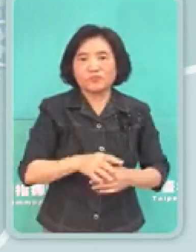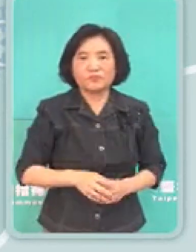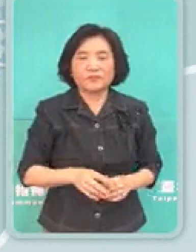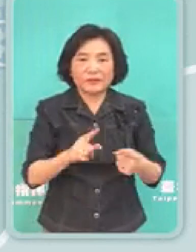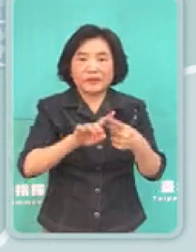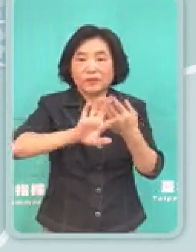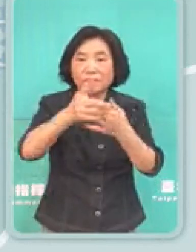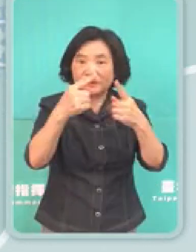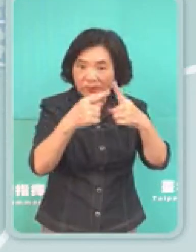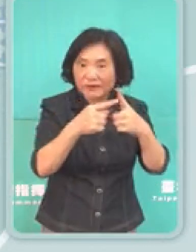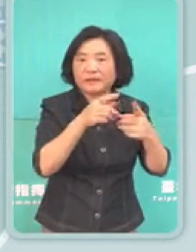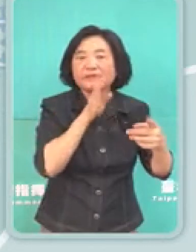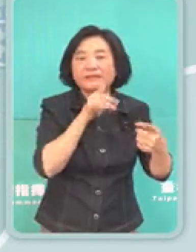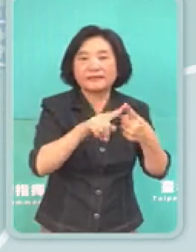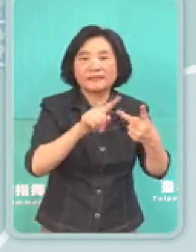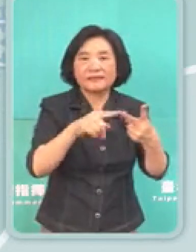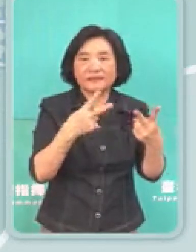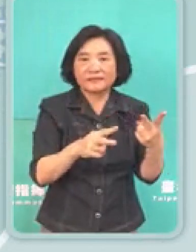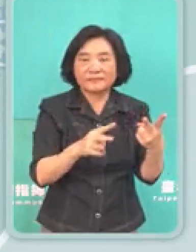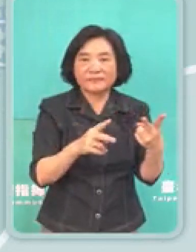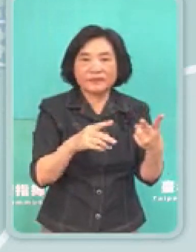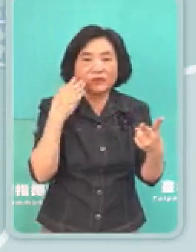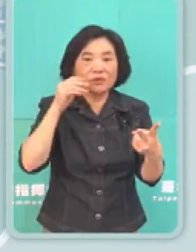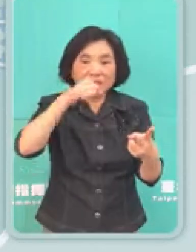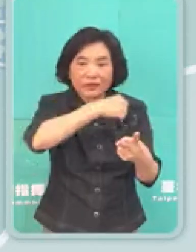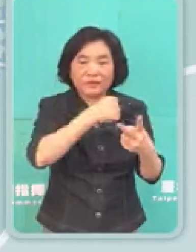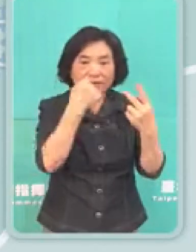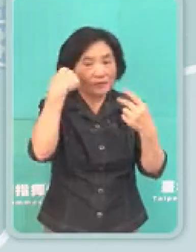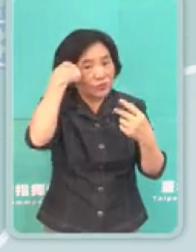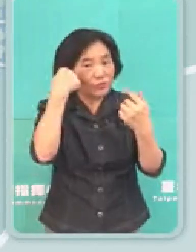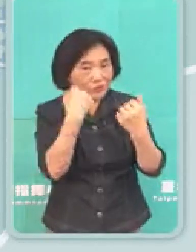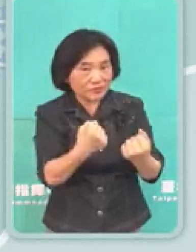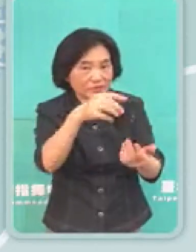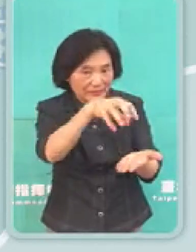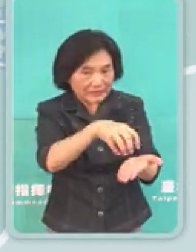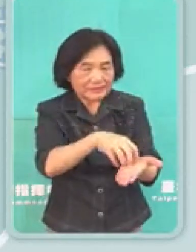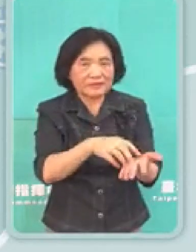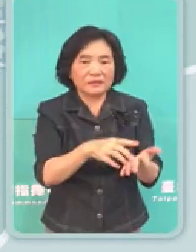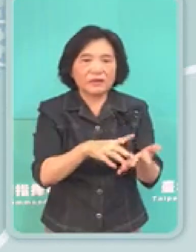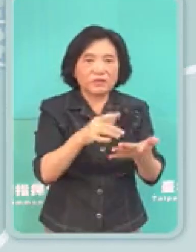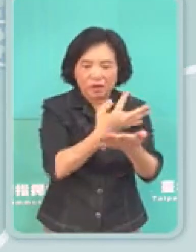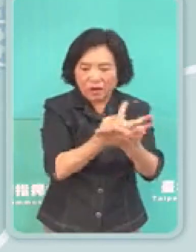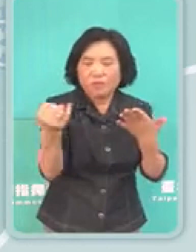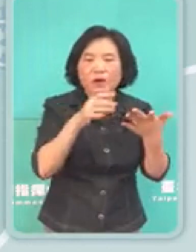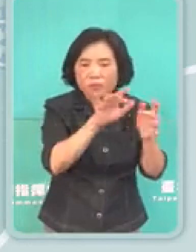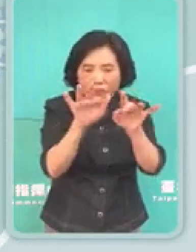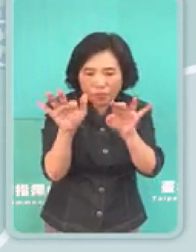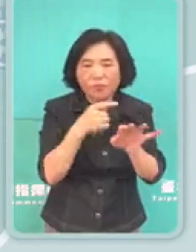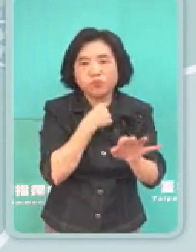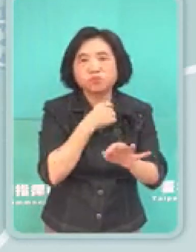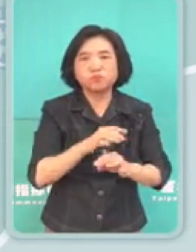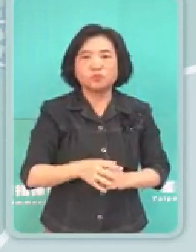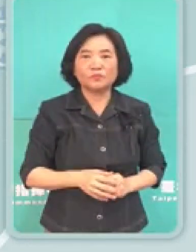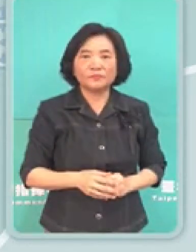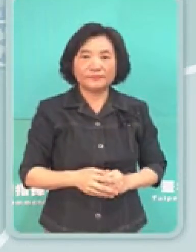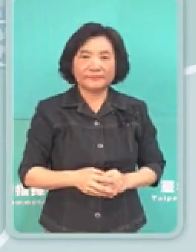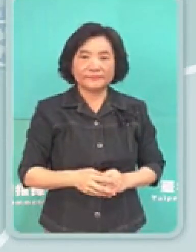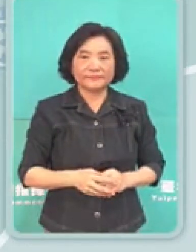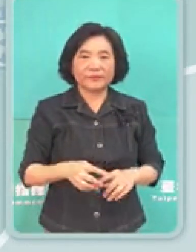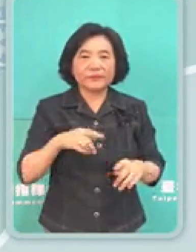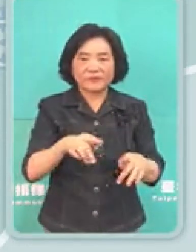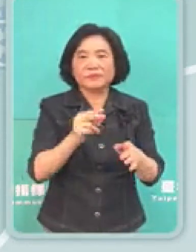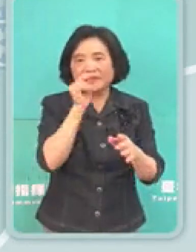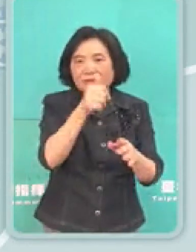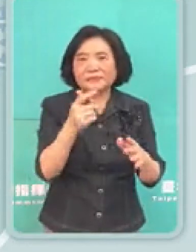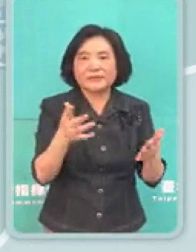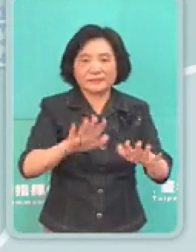个是外国人身份的哈，另外一个是有台湾的居留证，因为要填那个居留证号码。那所以这个是比较特别，